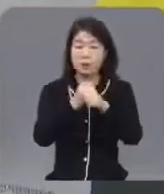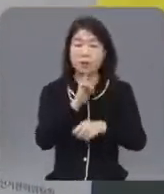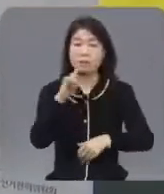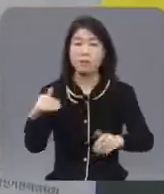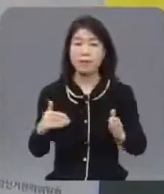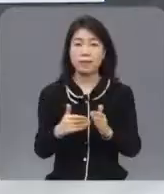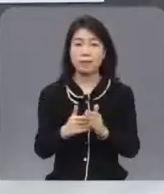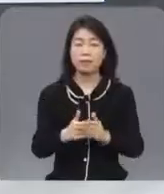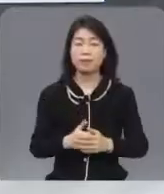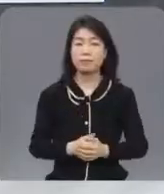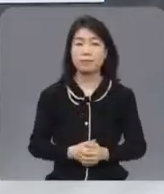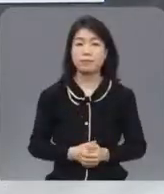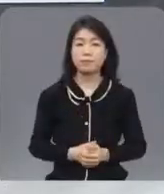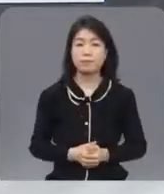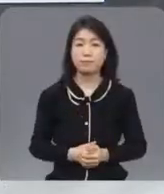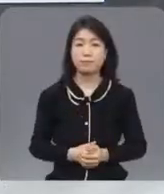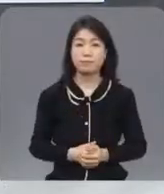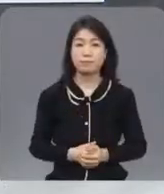밝혔습니다